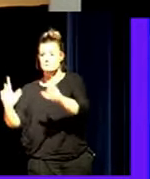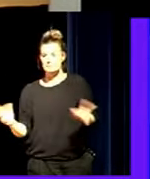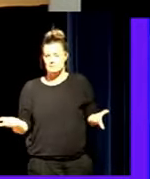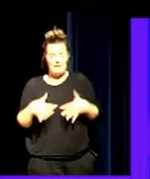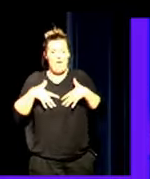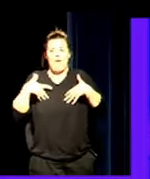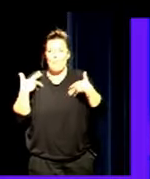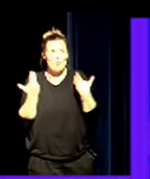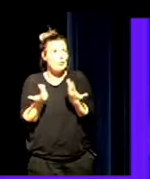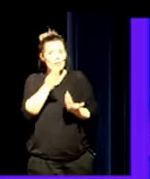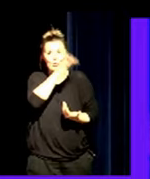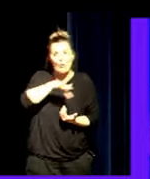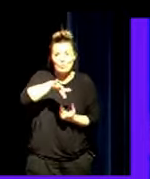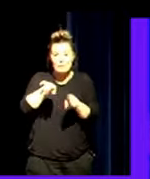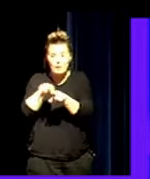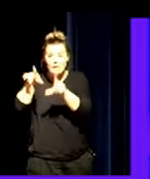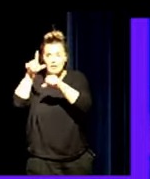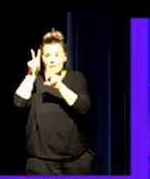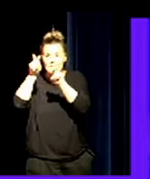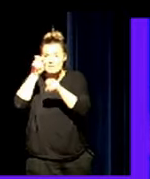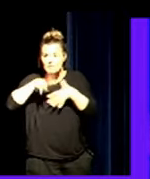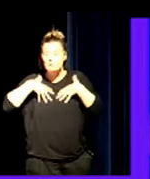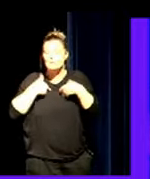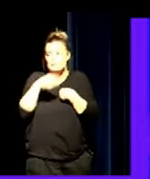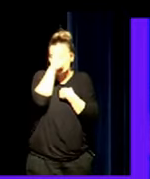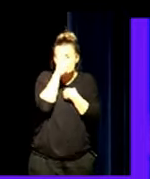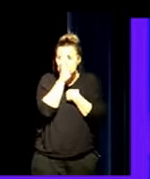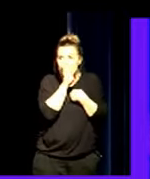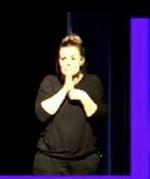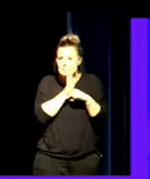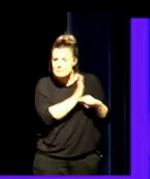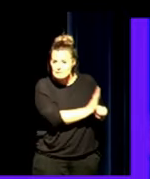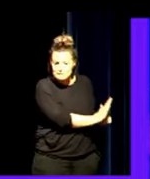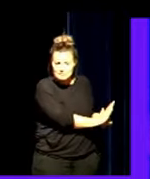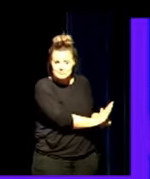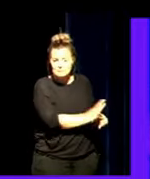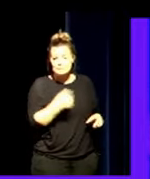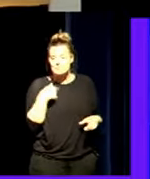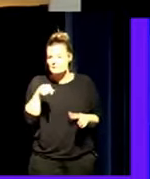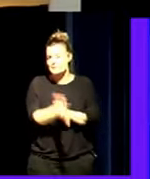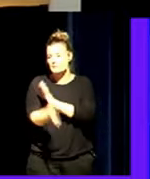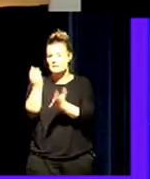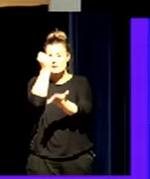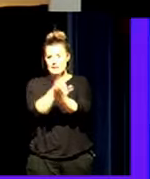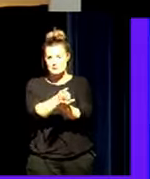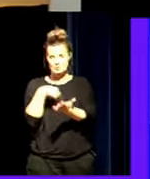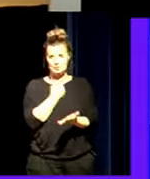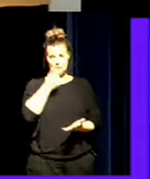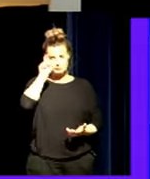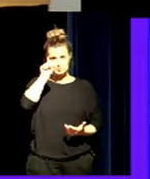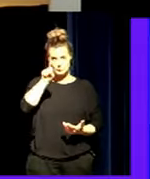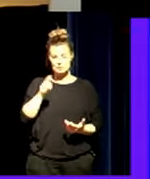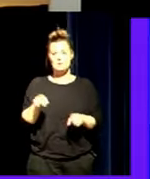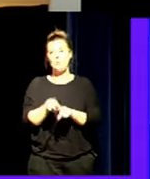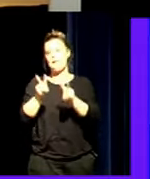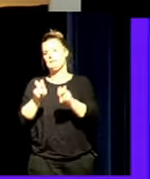emozioa. Hor, dekogu, erronka bat, eta nik adibidez, uste dut, dela, zerbait gu, bai, irakaz dut, egin handezak egun adibidez tutorietan,